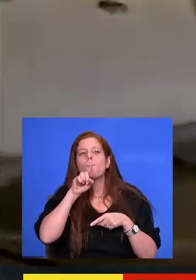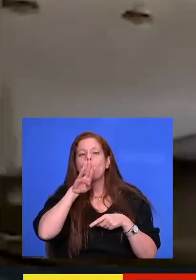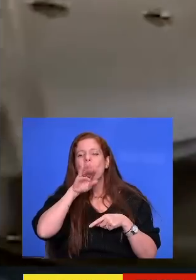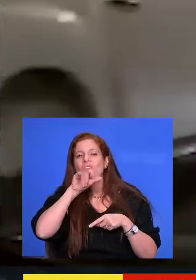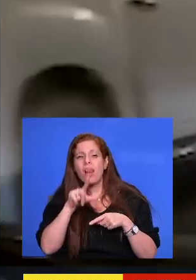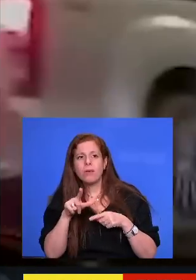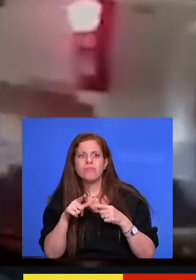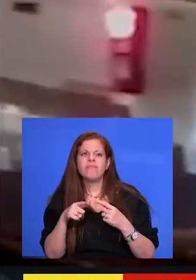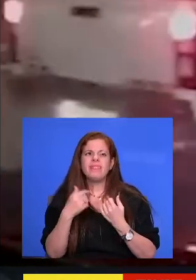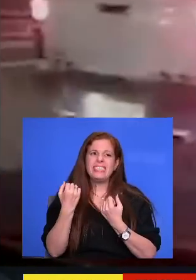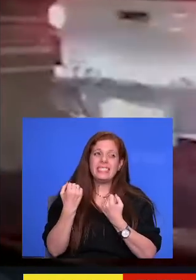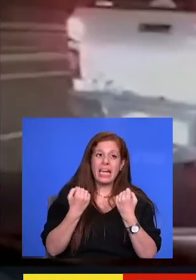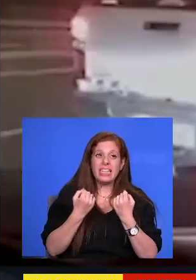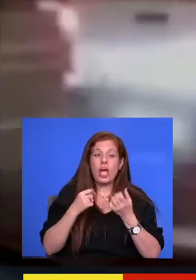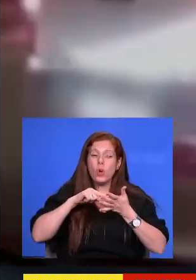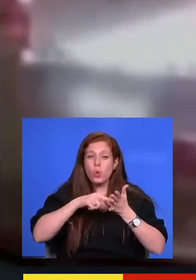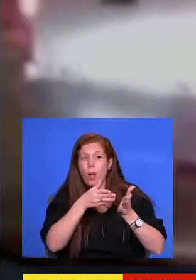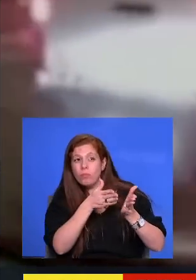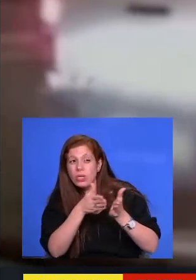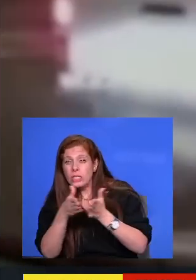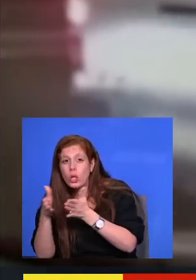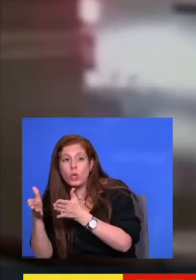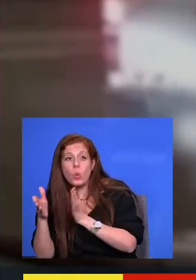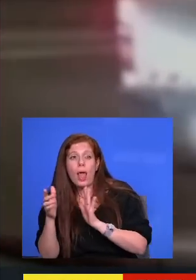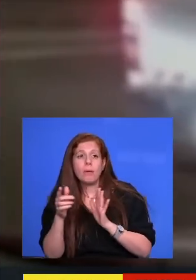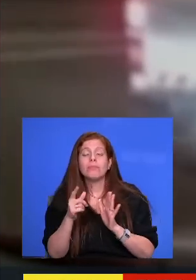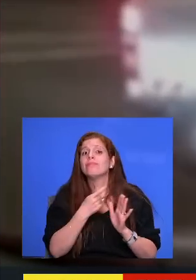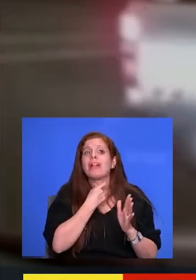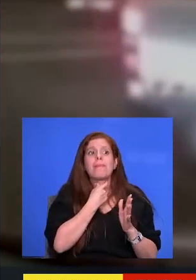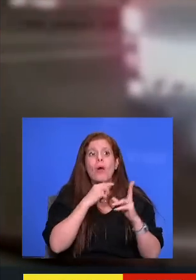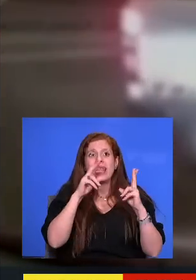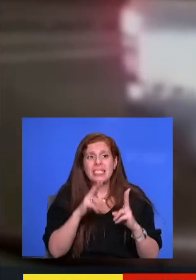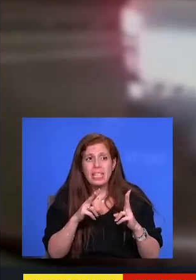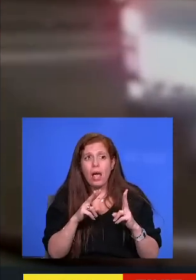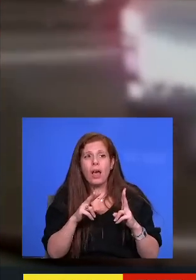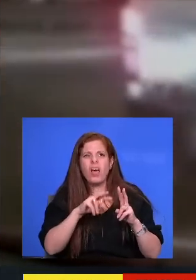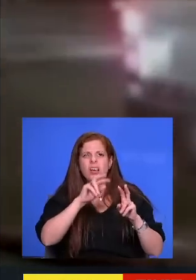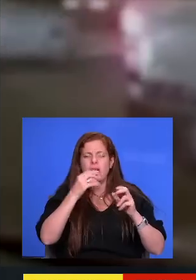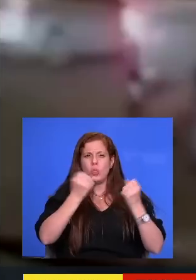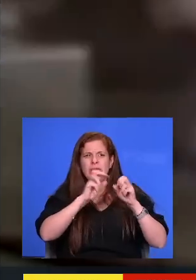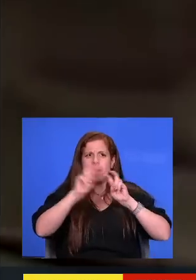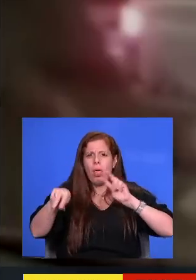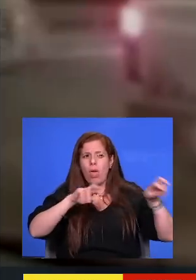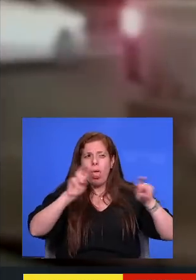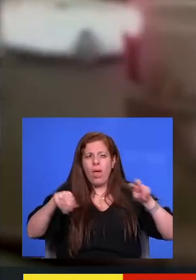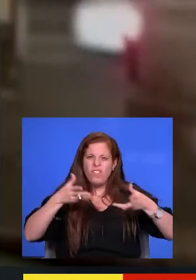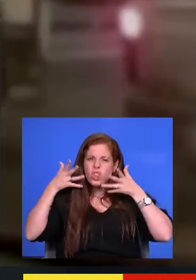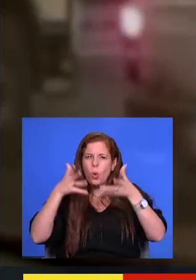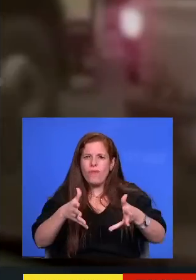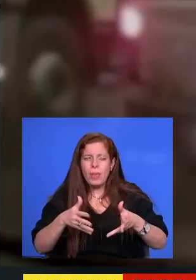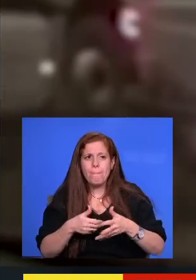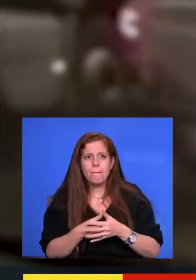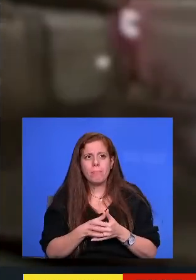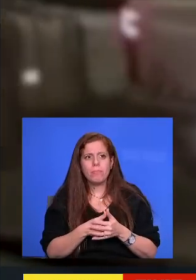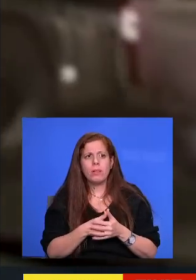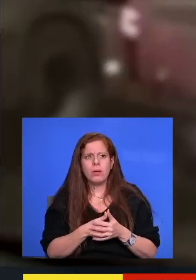הצפון שנוהג ברכבו לסטות לשוליים. כשהוא נעצר בלית ברירה, יורדים ממנו הנוסעים ומתחילים לתקוף. מה